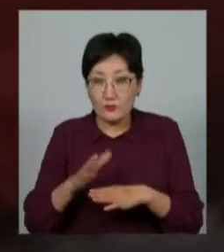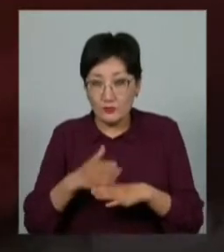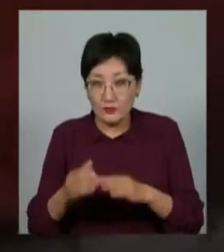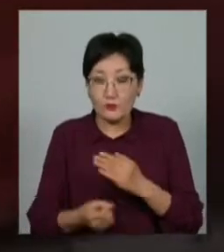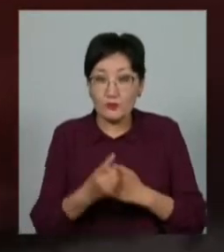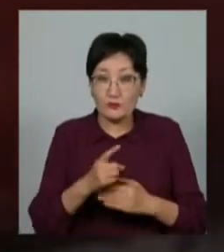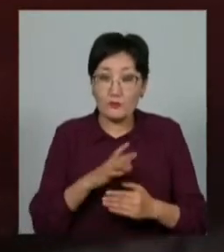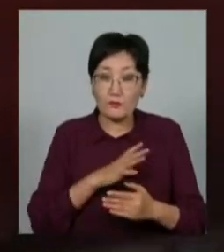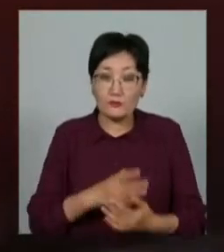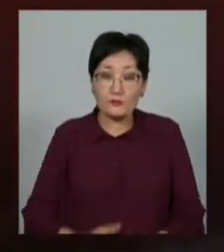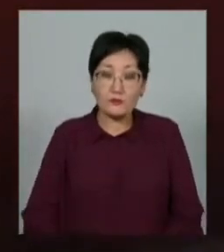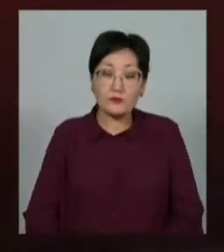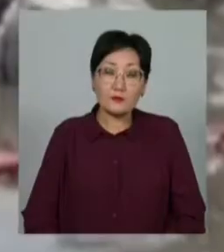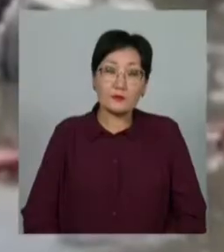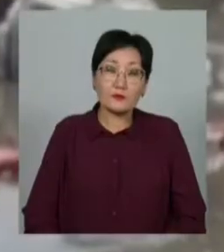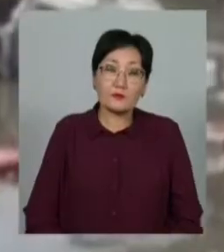тұтанған.